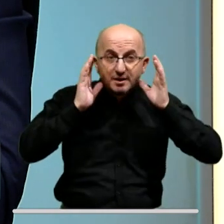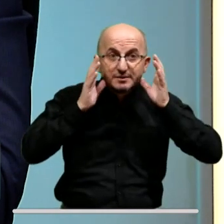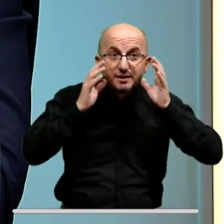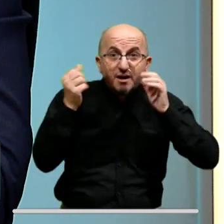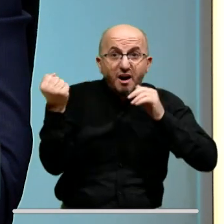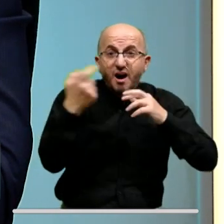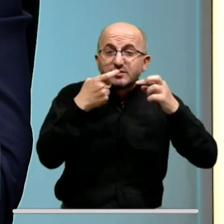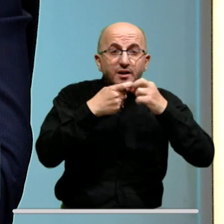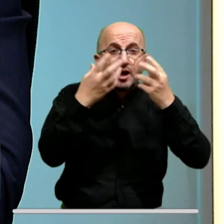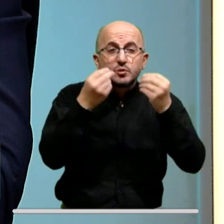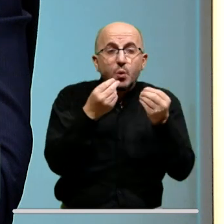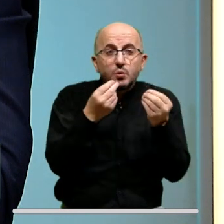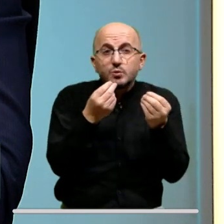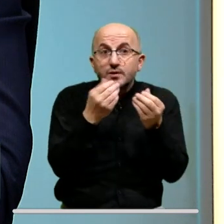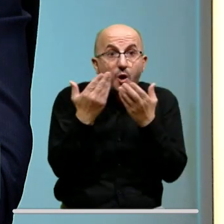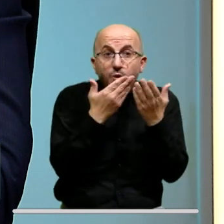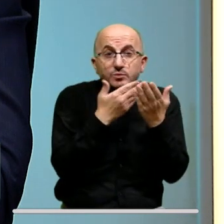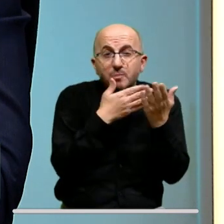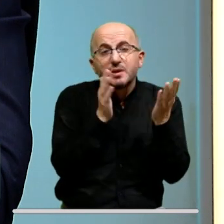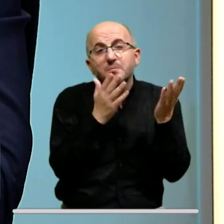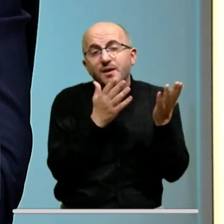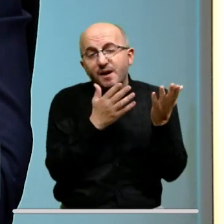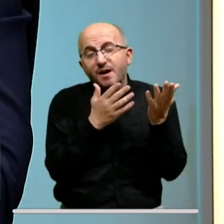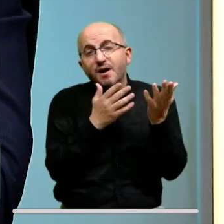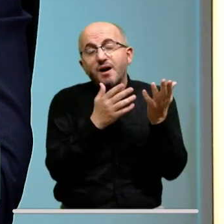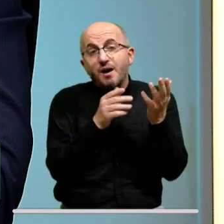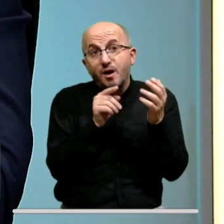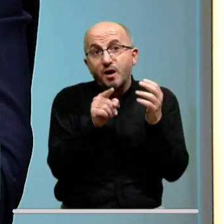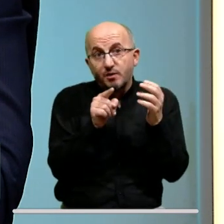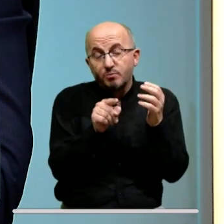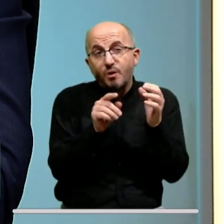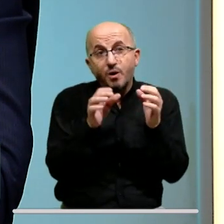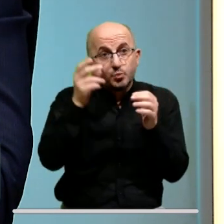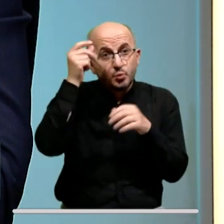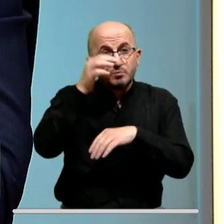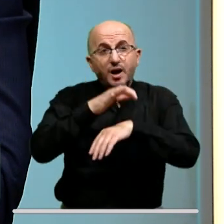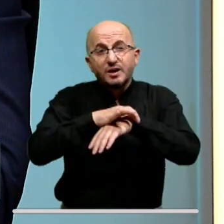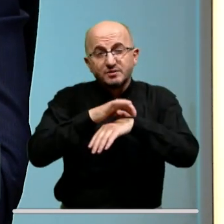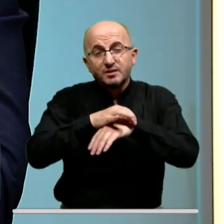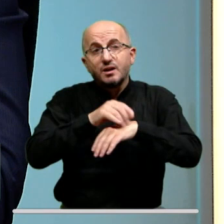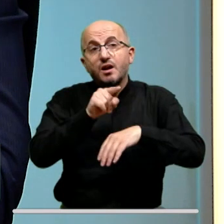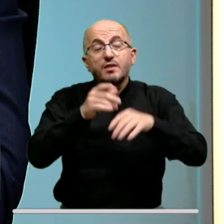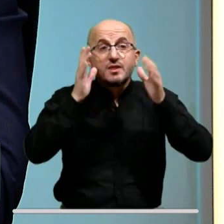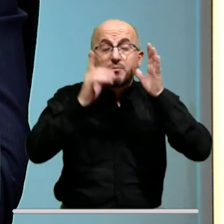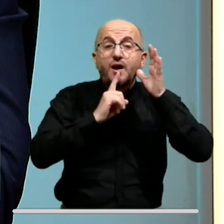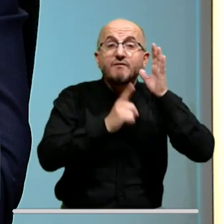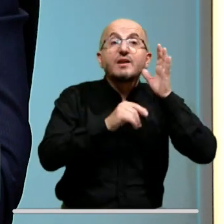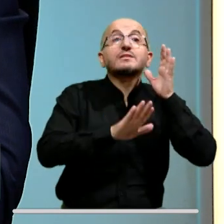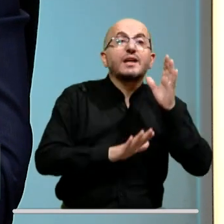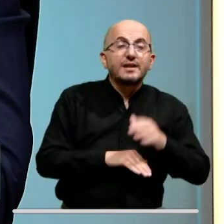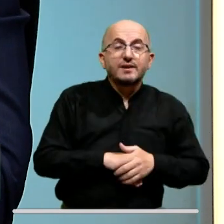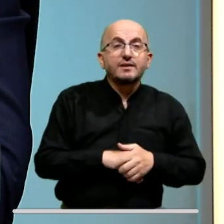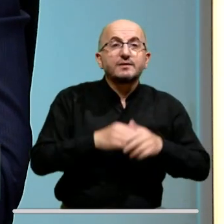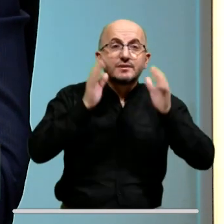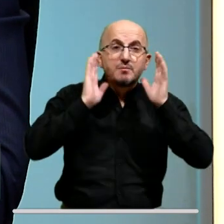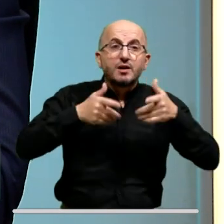kaç rekat olduğunu, ne okuyacağını, ne yapacağını bilmeyen bu dereceye gelmiş insanlara tabii ki namaz farz değil.